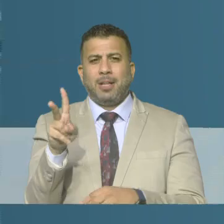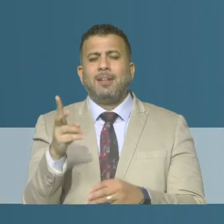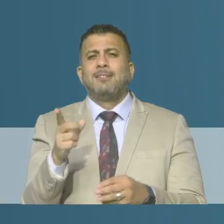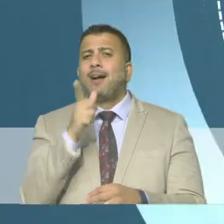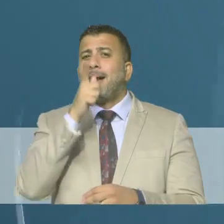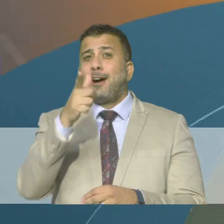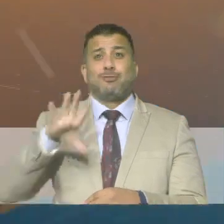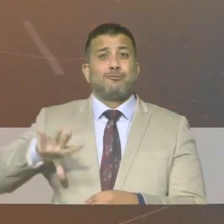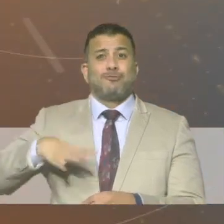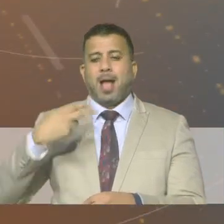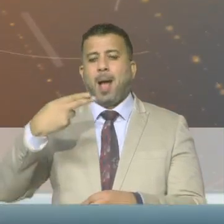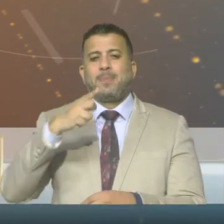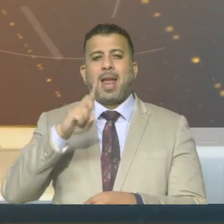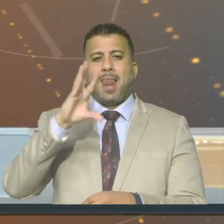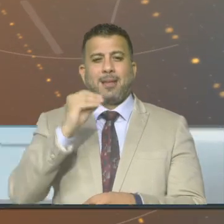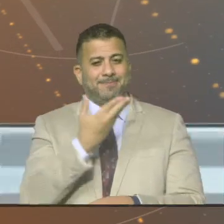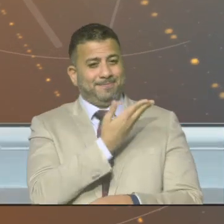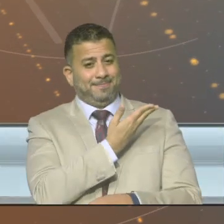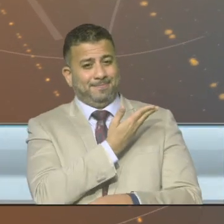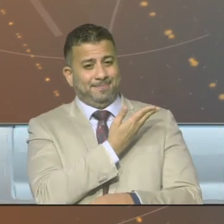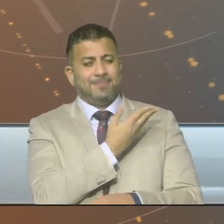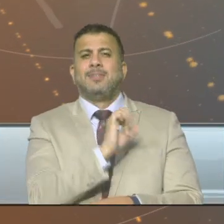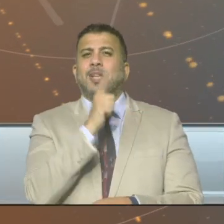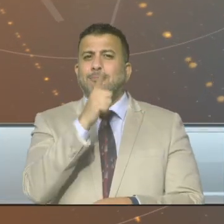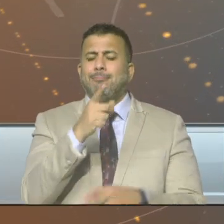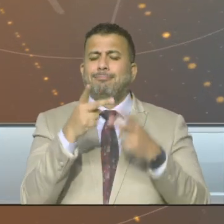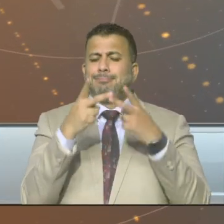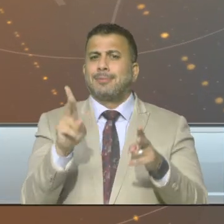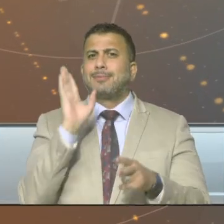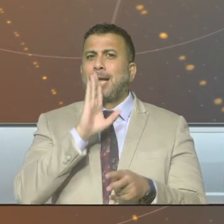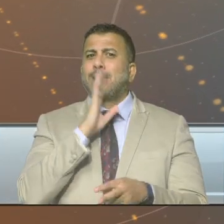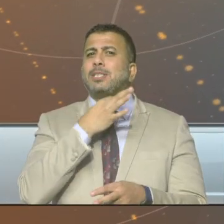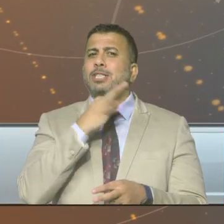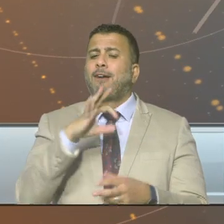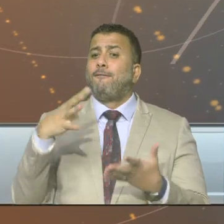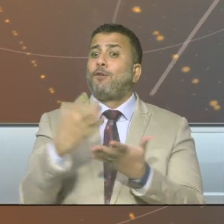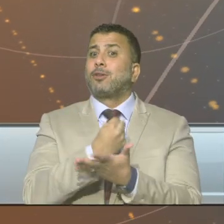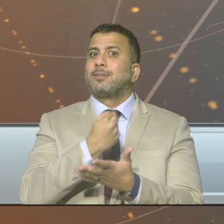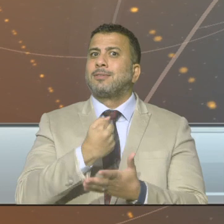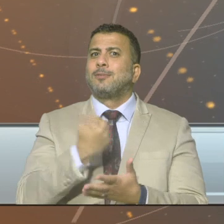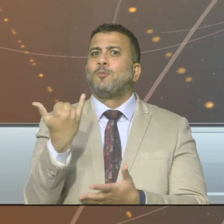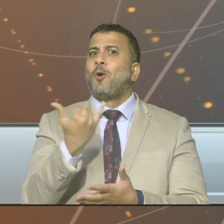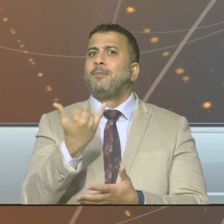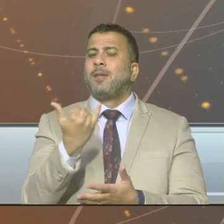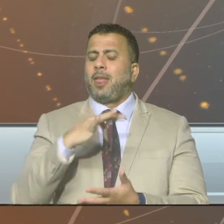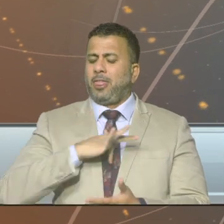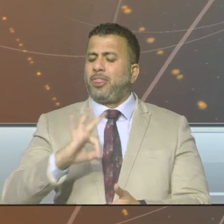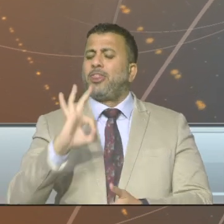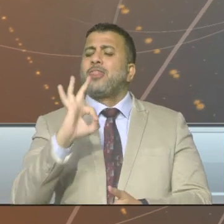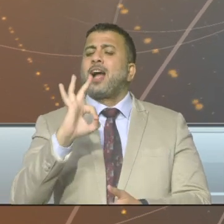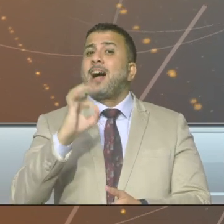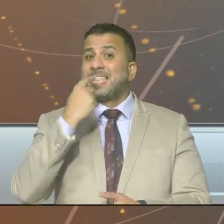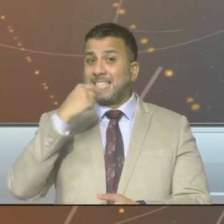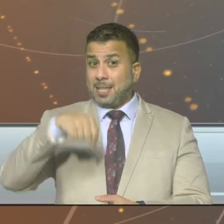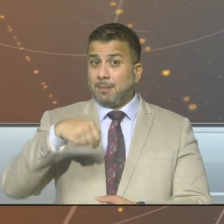2023-2024. وأضاف سموه: ننطلق معا في رحلة تعليمية جديدة مليئة بالفرص، وكلنا ثقة بأن هذا